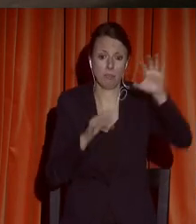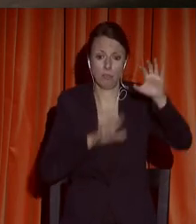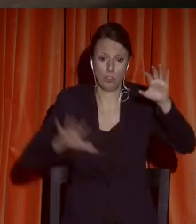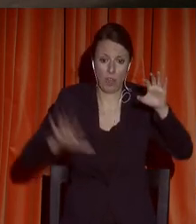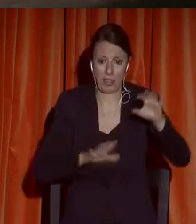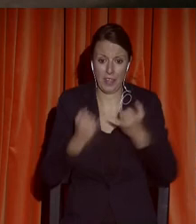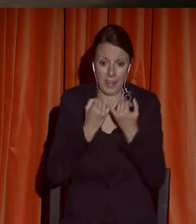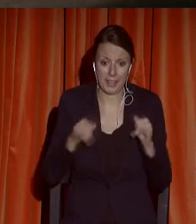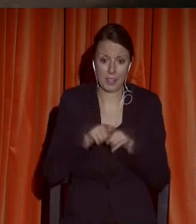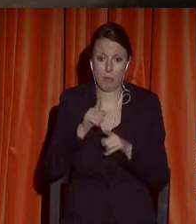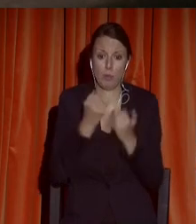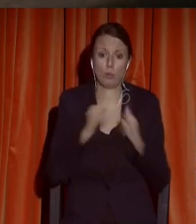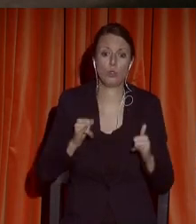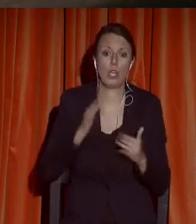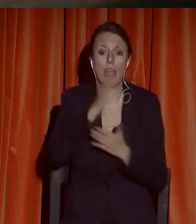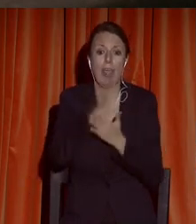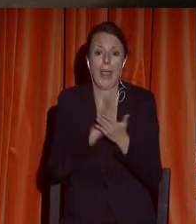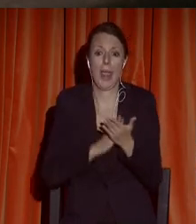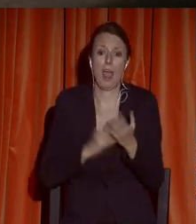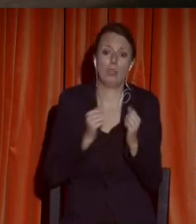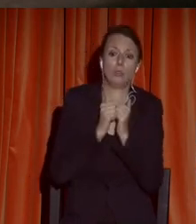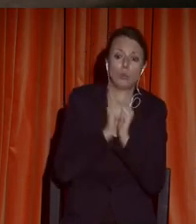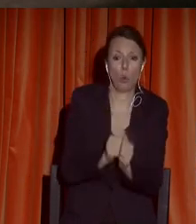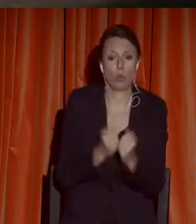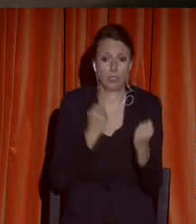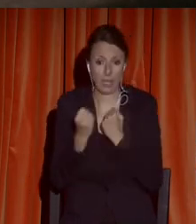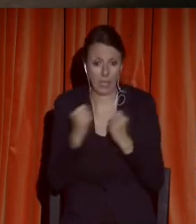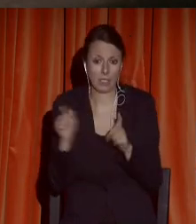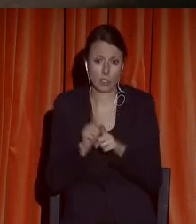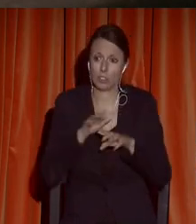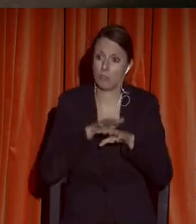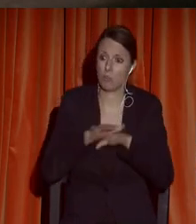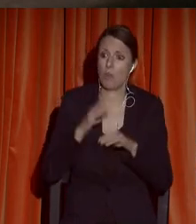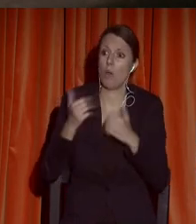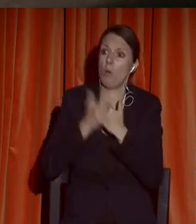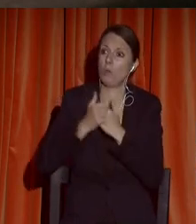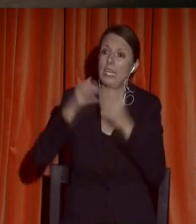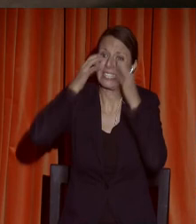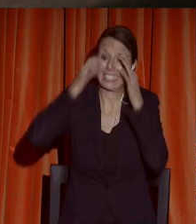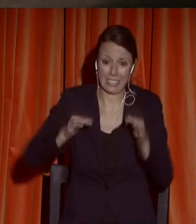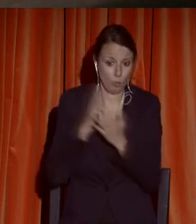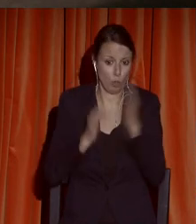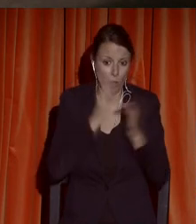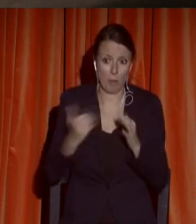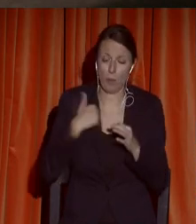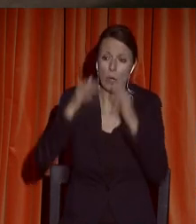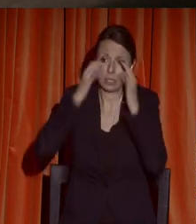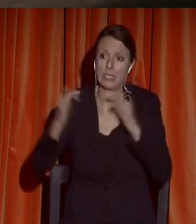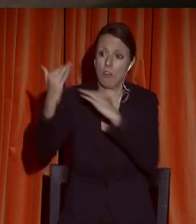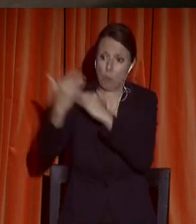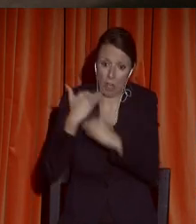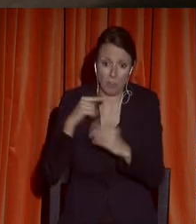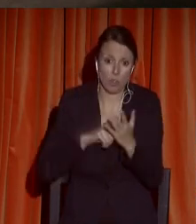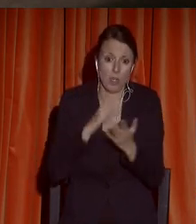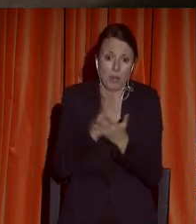geopolityczne. Te wyzwania geopolityczne co więcej się zmieniają ze względu na Chiny, o których mówiłem, ze względu na